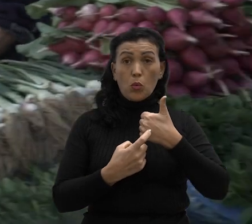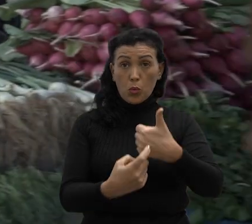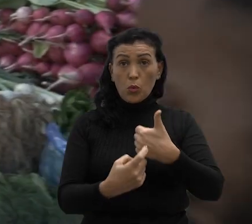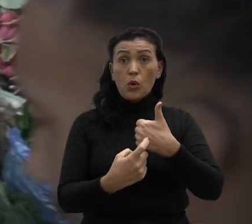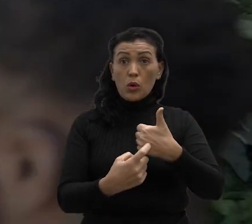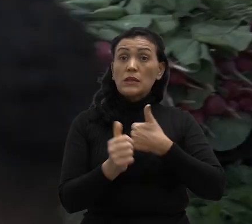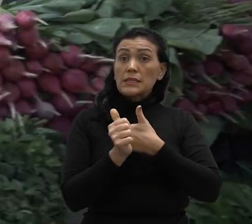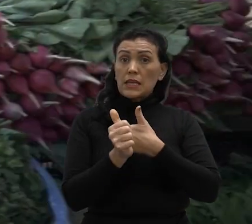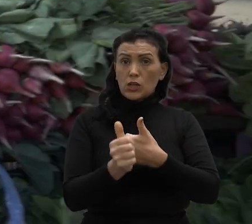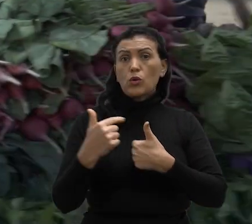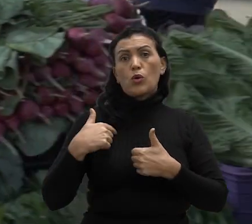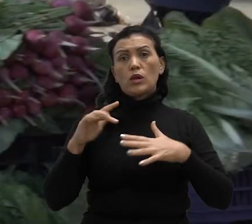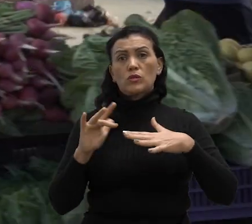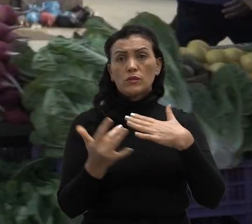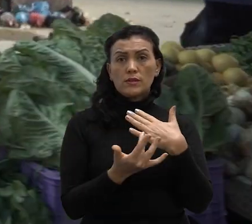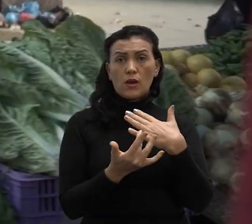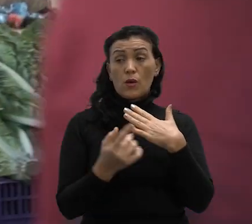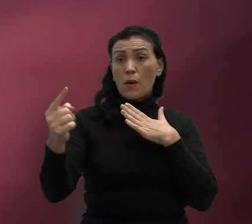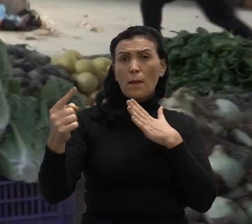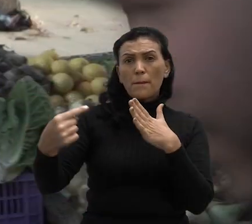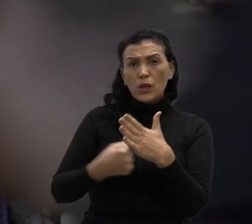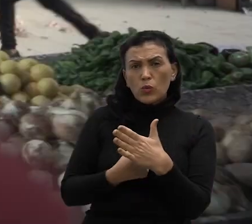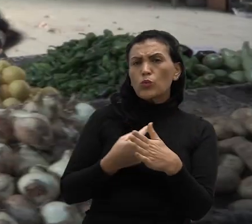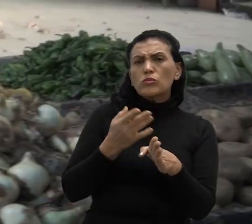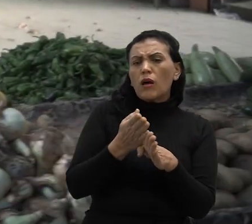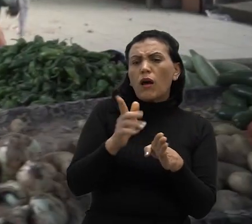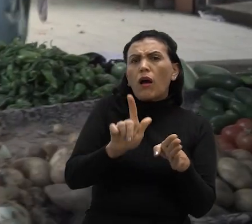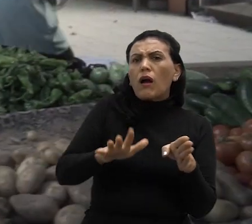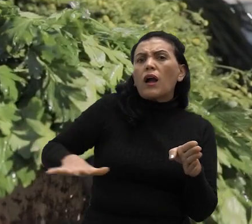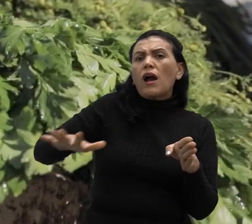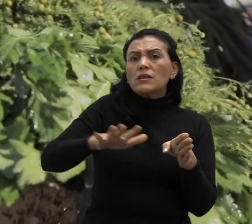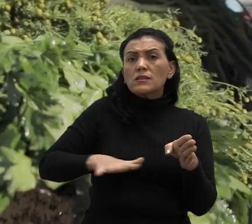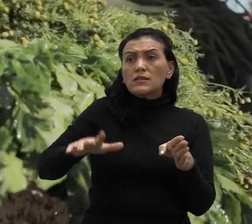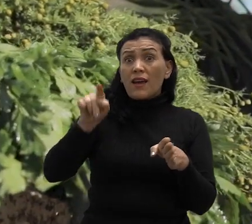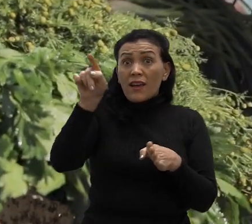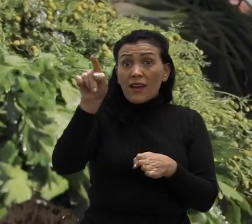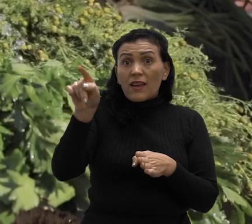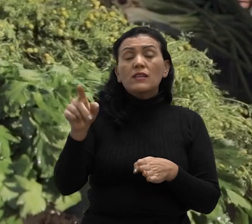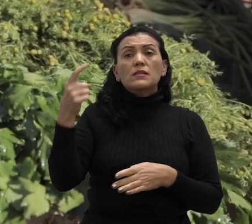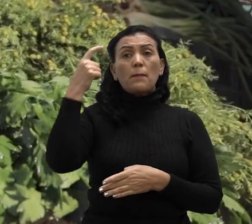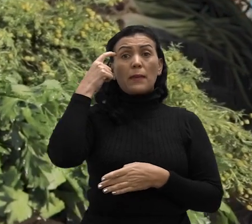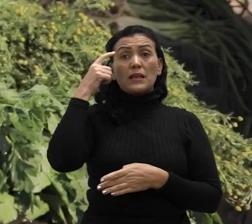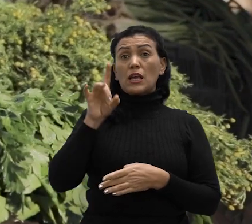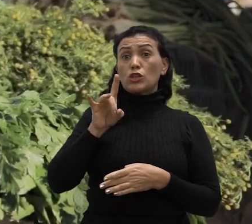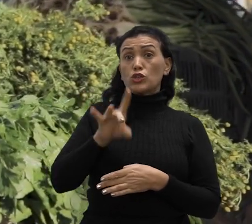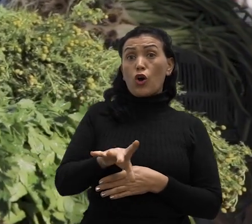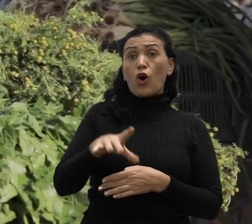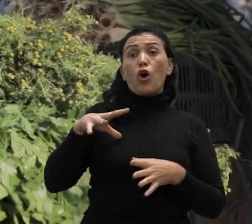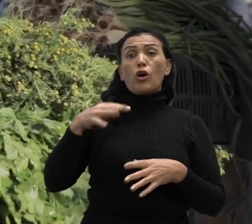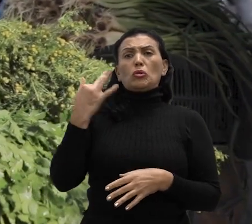مثلا انا عندي متابعين كثير من برا، فلما حدا يسالنا على غزه انه بفكروا غزه خلص فيها